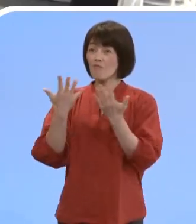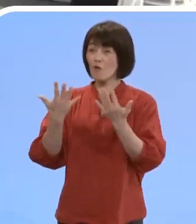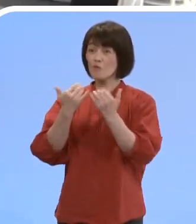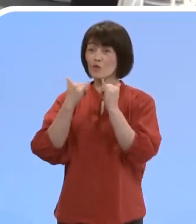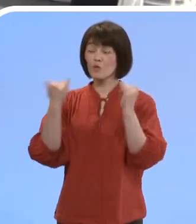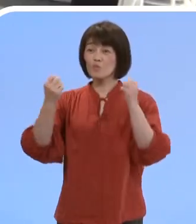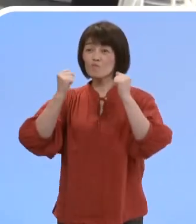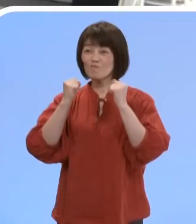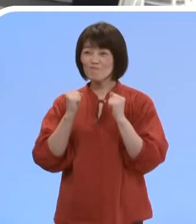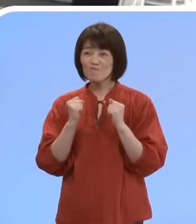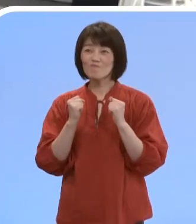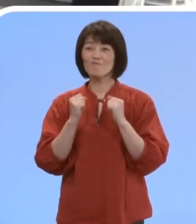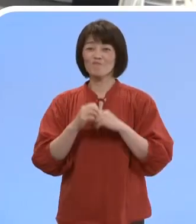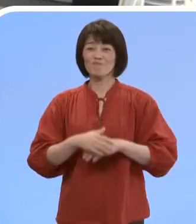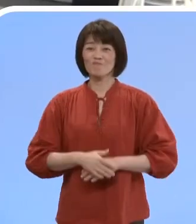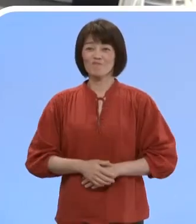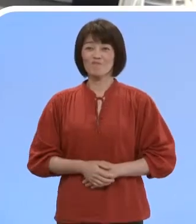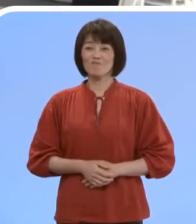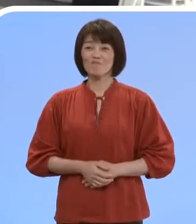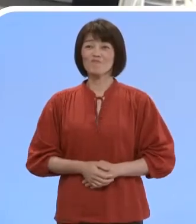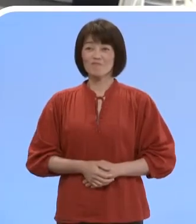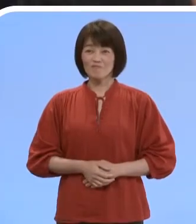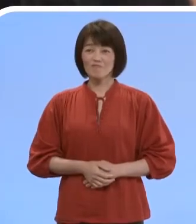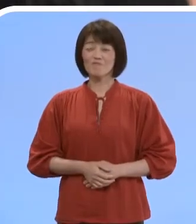何やらたくさんの人が。